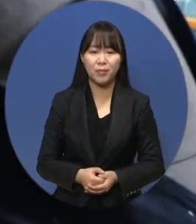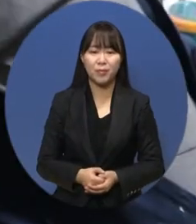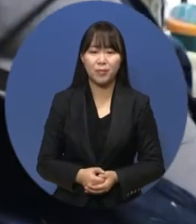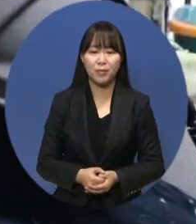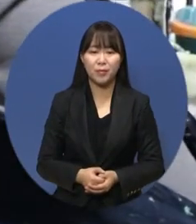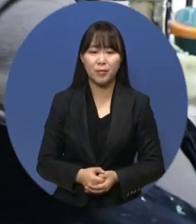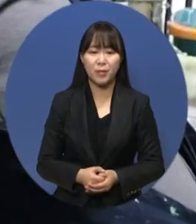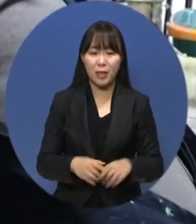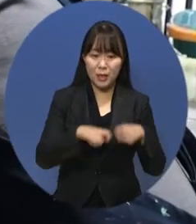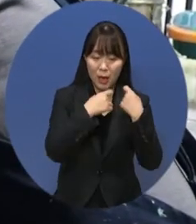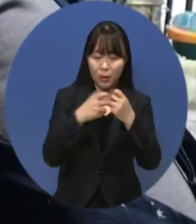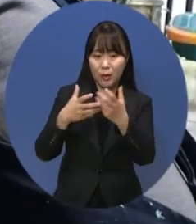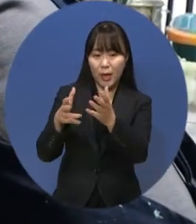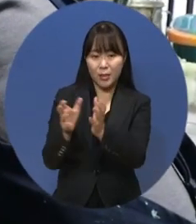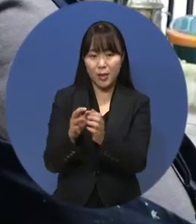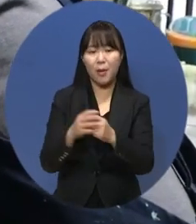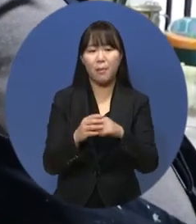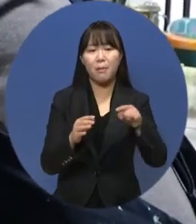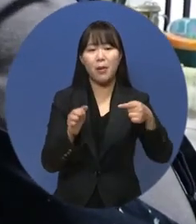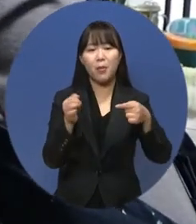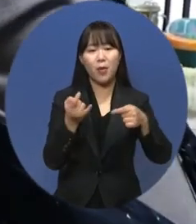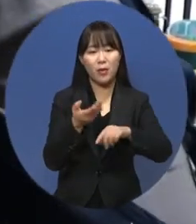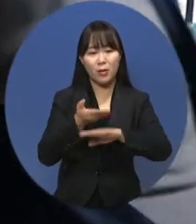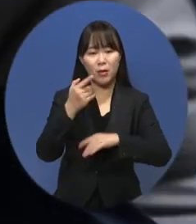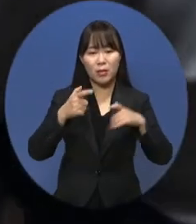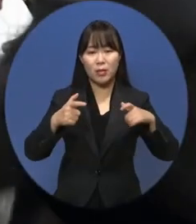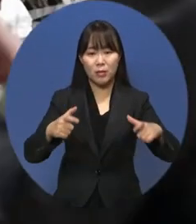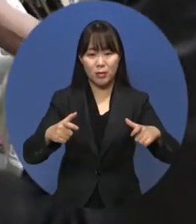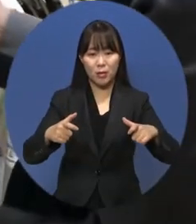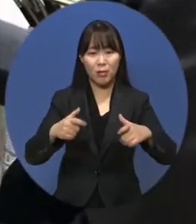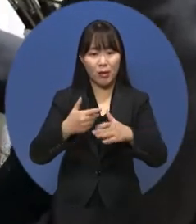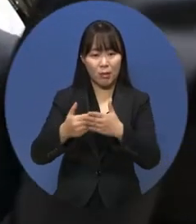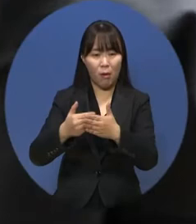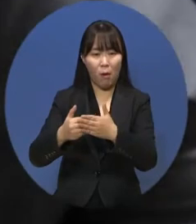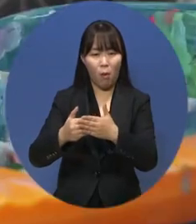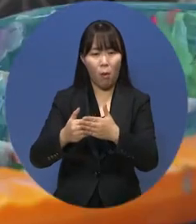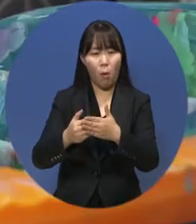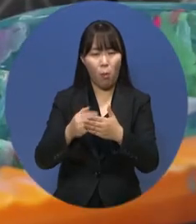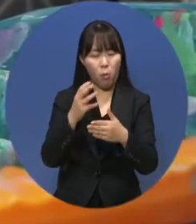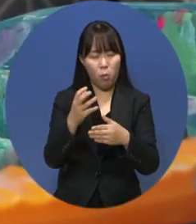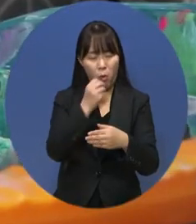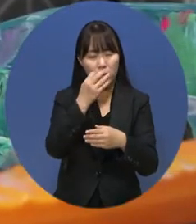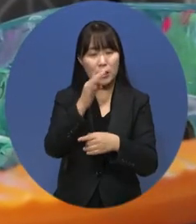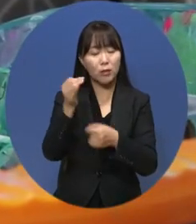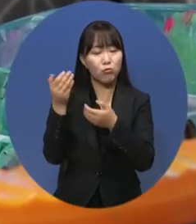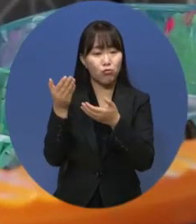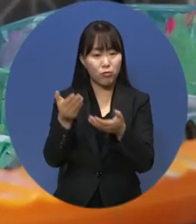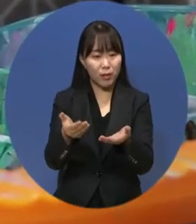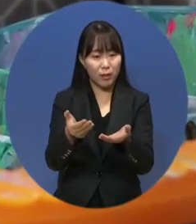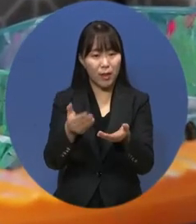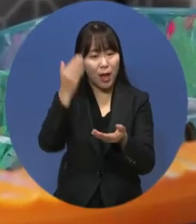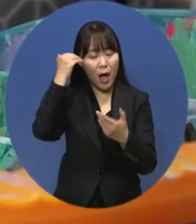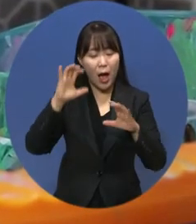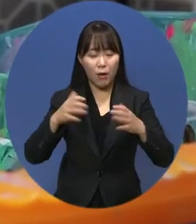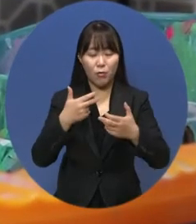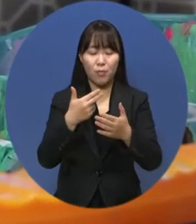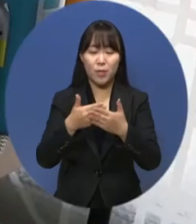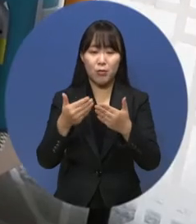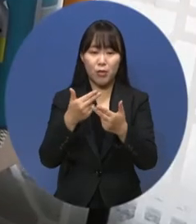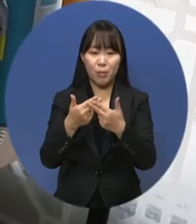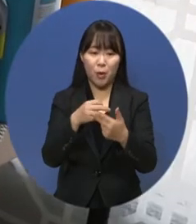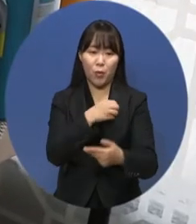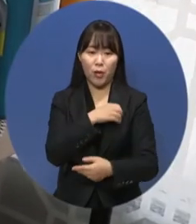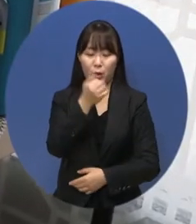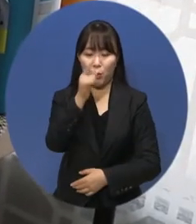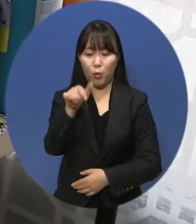개인전과 단체전 100여 회 로 지역화 단에서 원 속한 경지를 인정받고 있는 항공 기술 협회 회원인